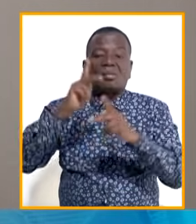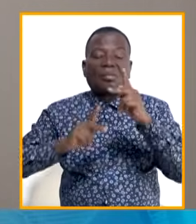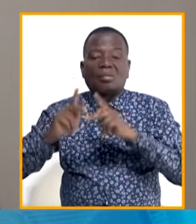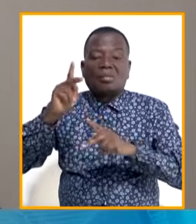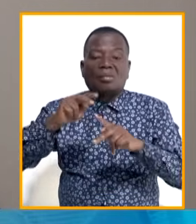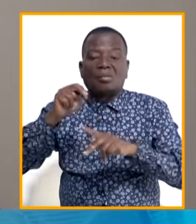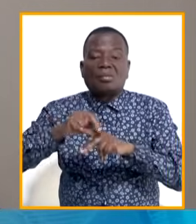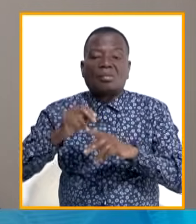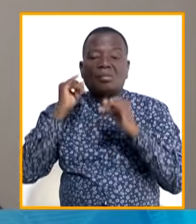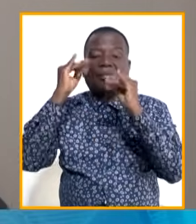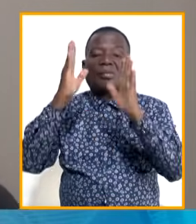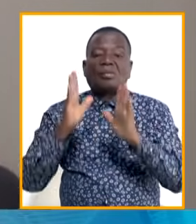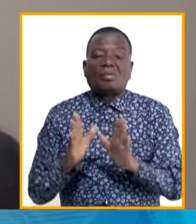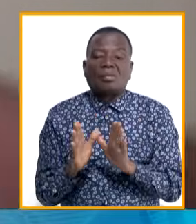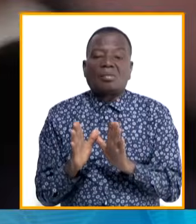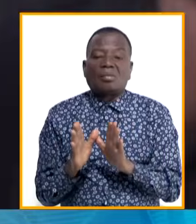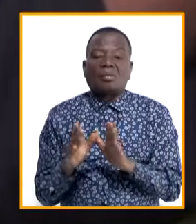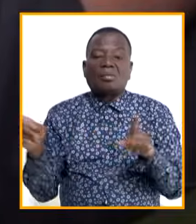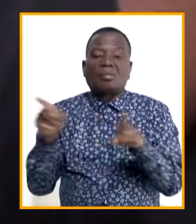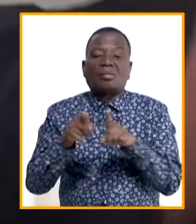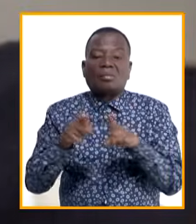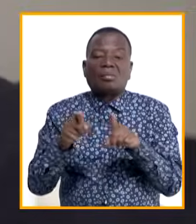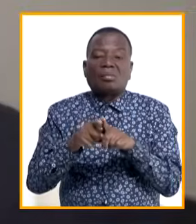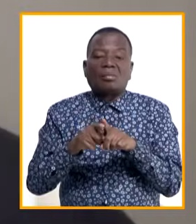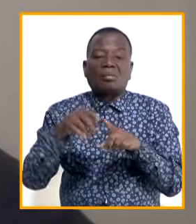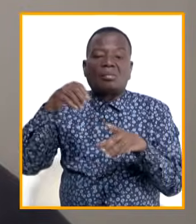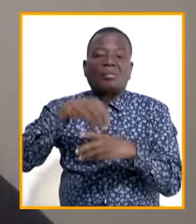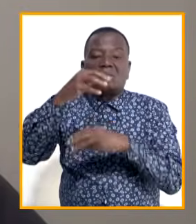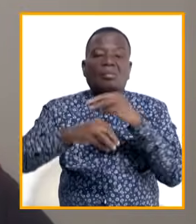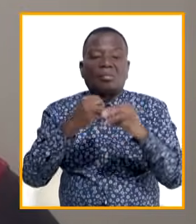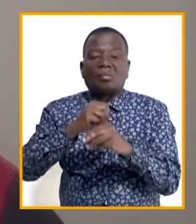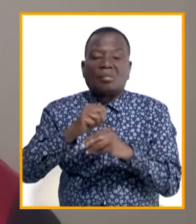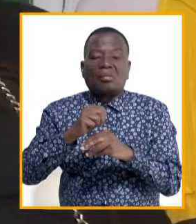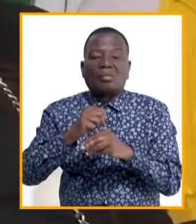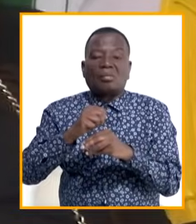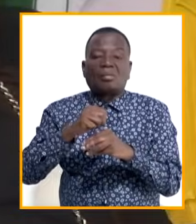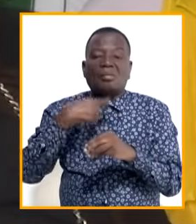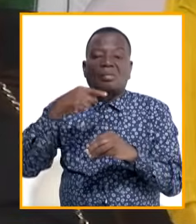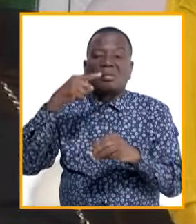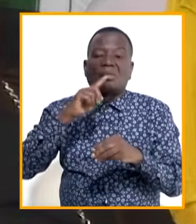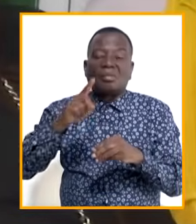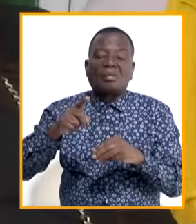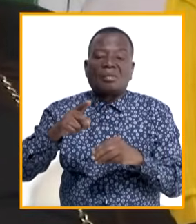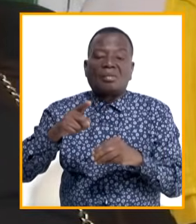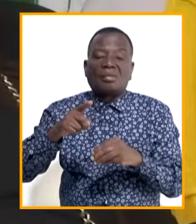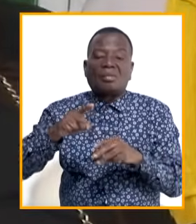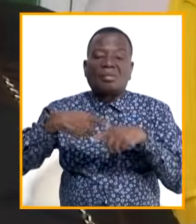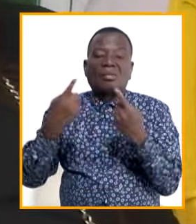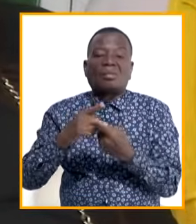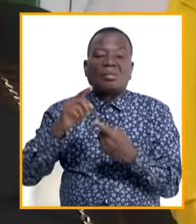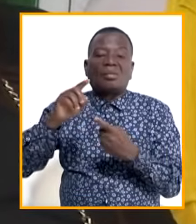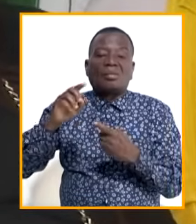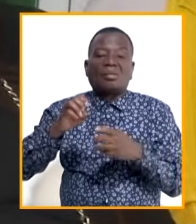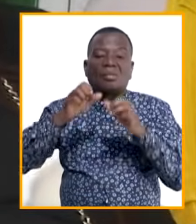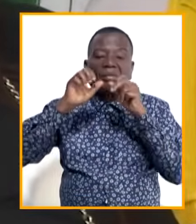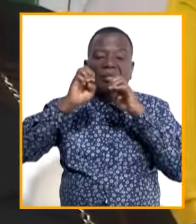population ivoirienne et même dans le monde entier qu'il existe un groupe ethnique